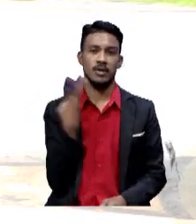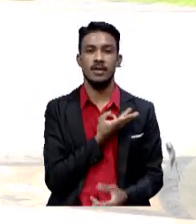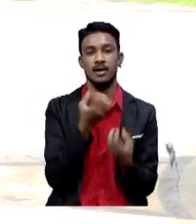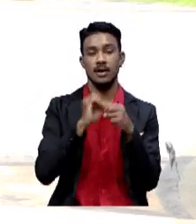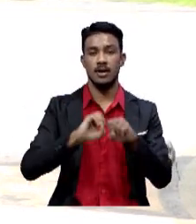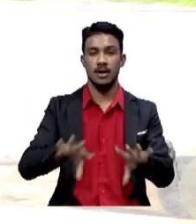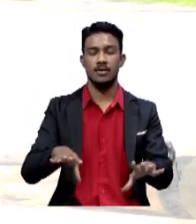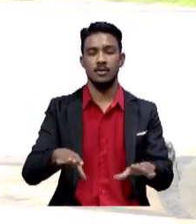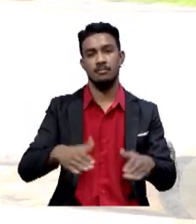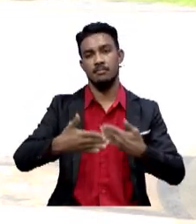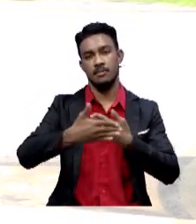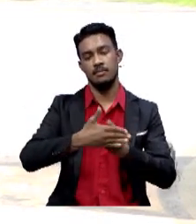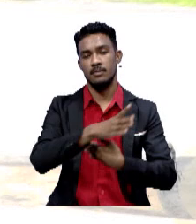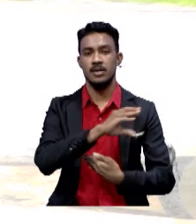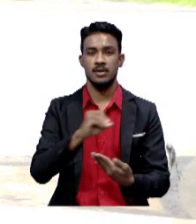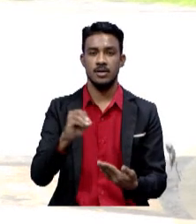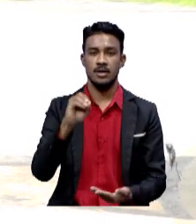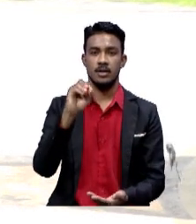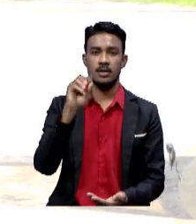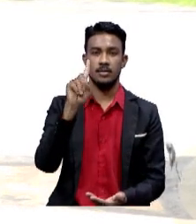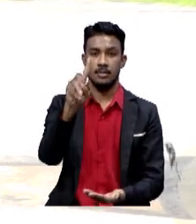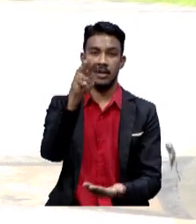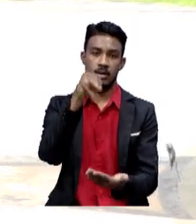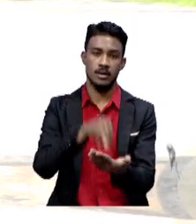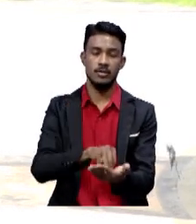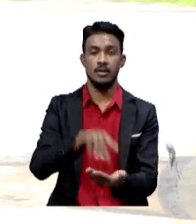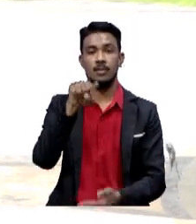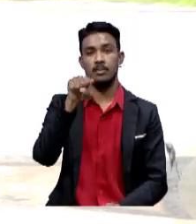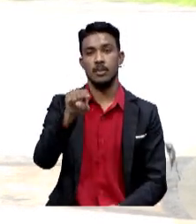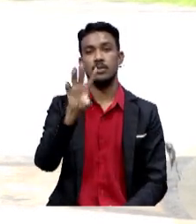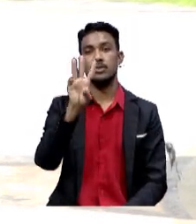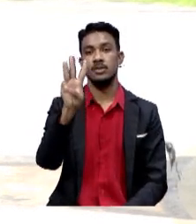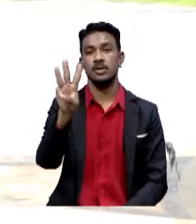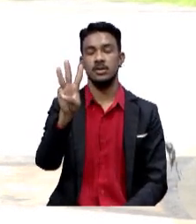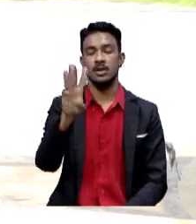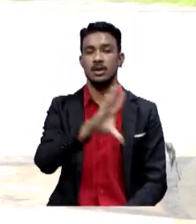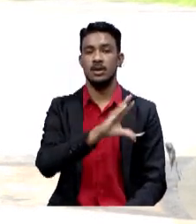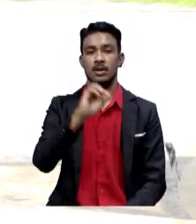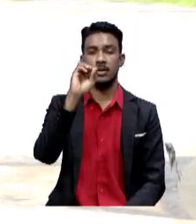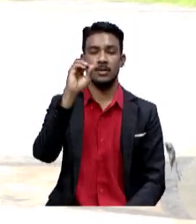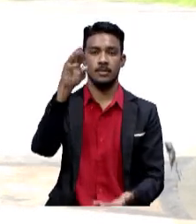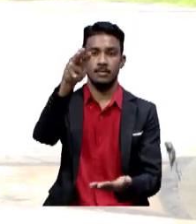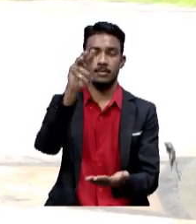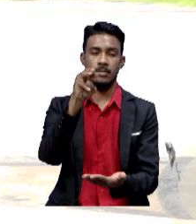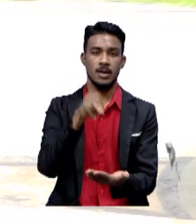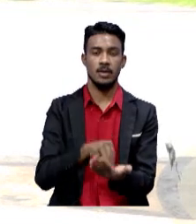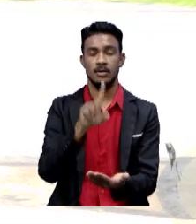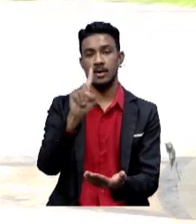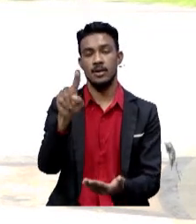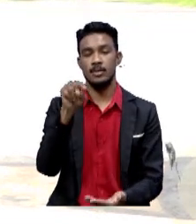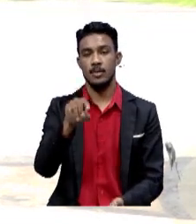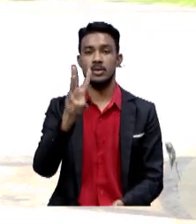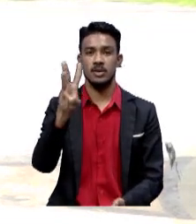mais menos bilhão ida ponto 6. Bilhão ainda ponto 6 ni telakon ni mercado ekidari